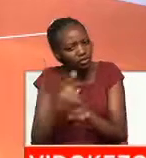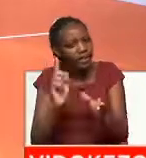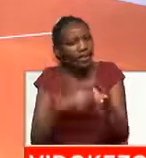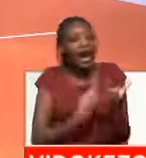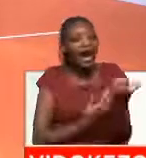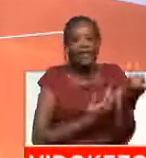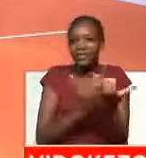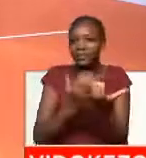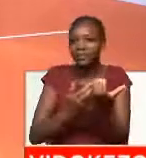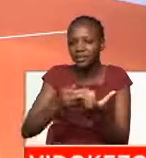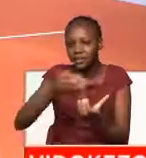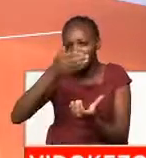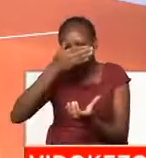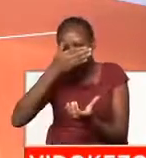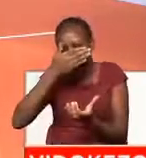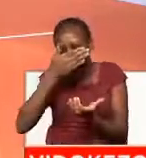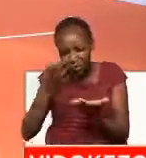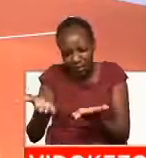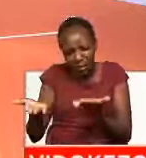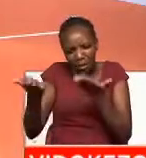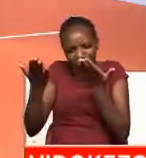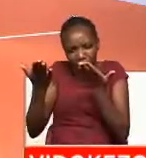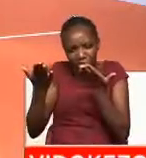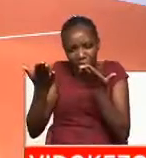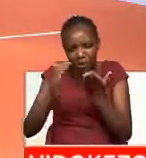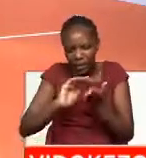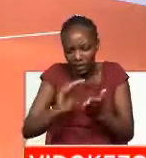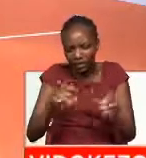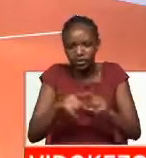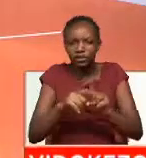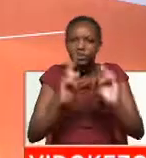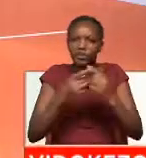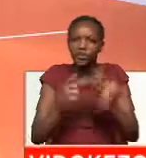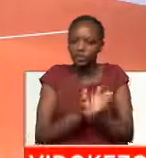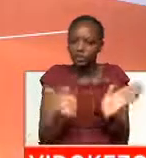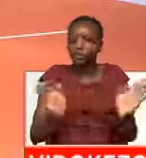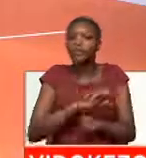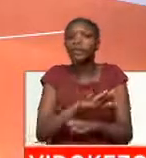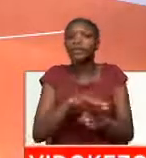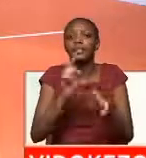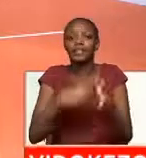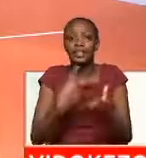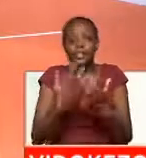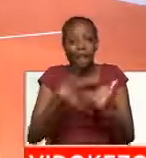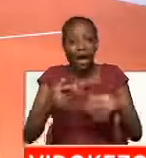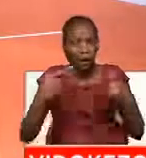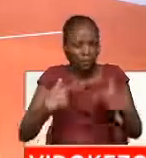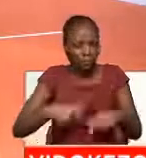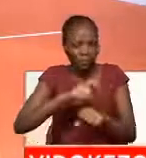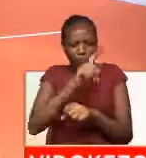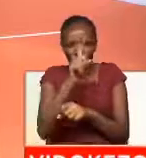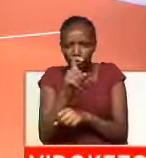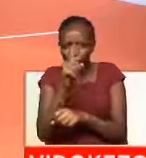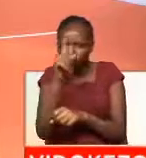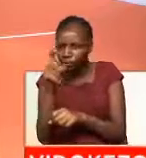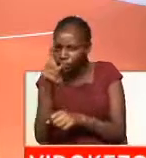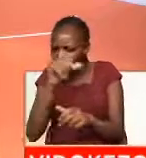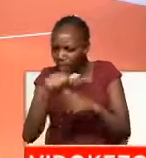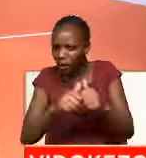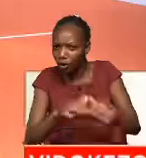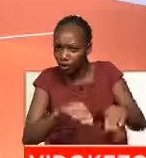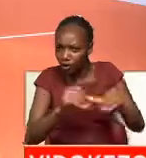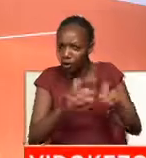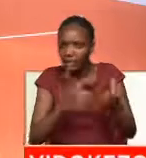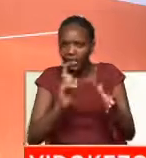barakoa imeonekana kunoga mijini na katika sehemu zote za umma. Ili na hili linaibua masuala mengi ya ubora wa barakoa hizo.